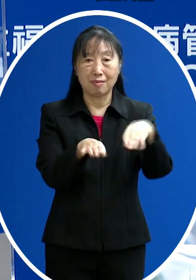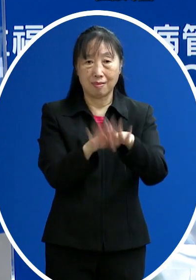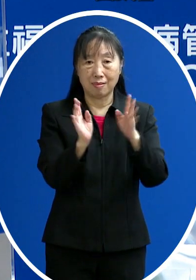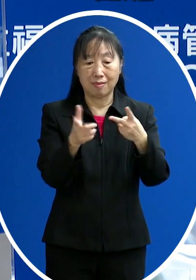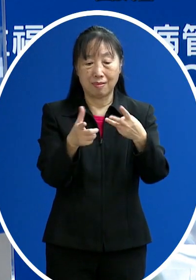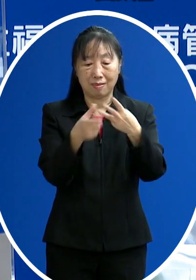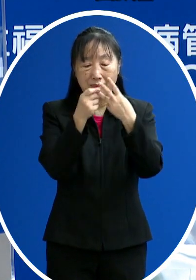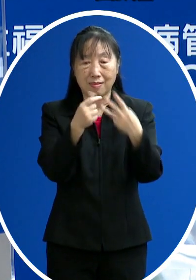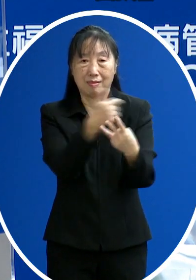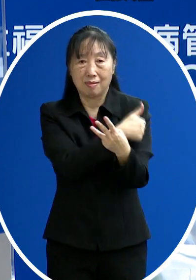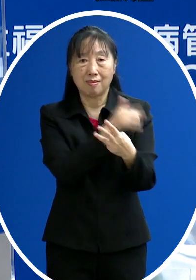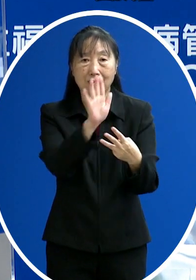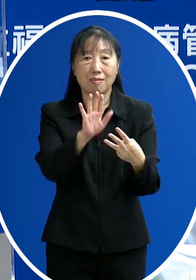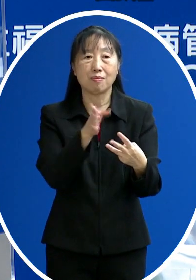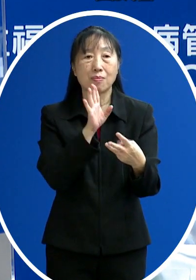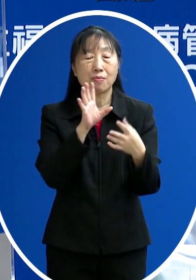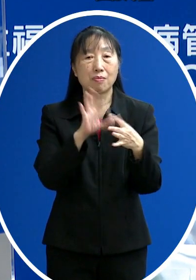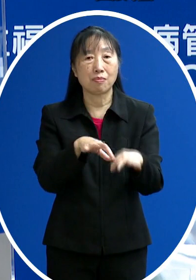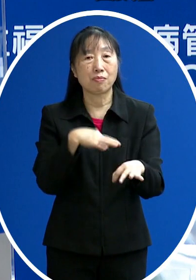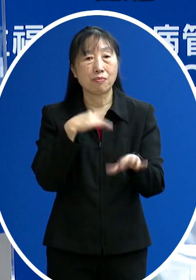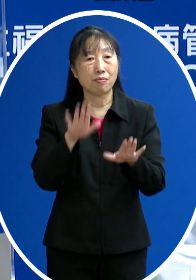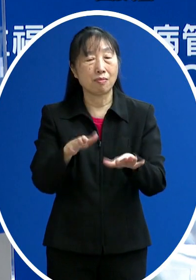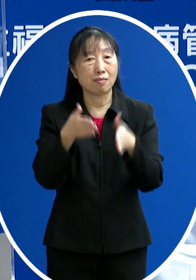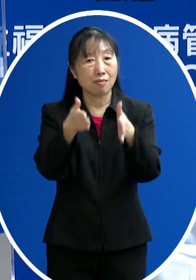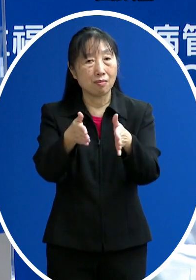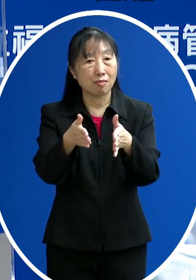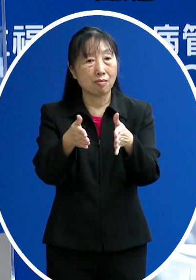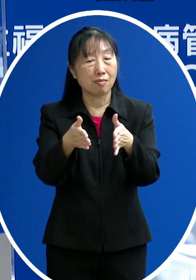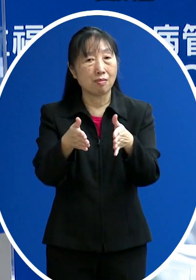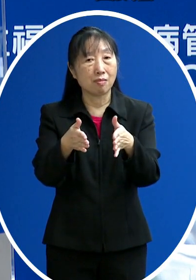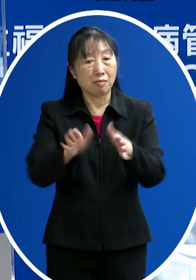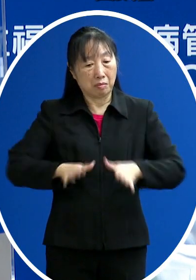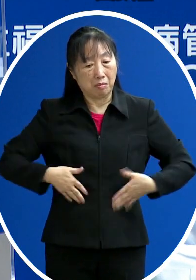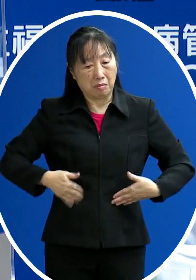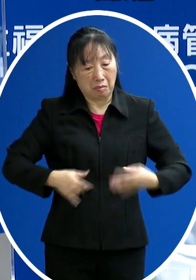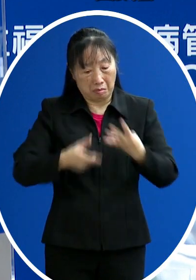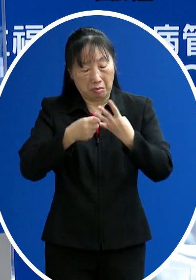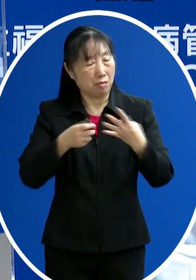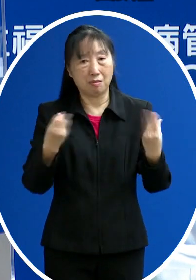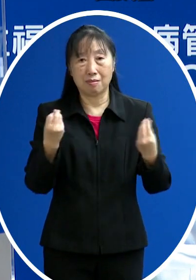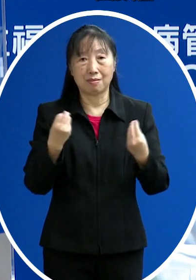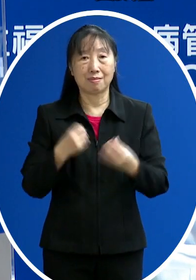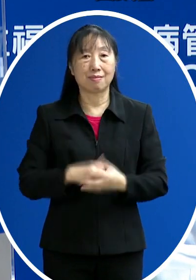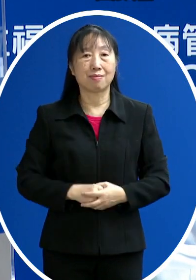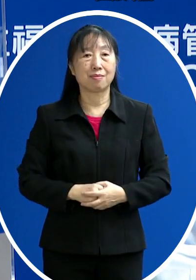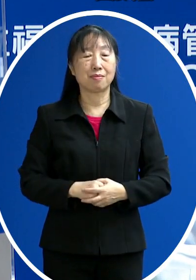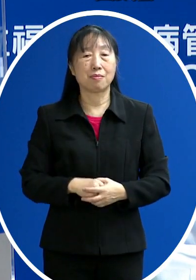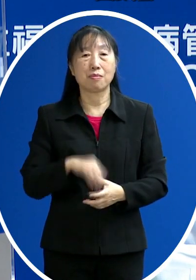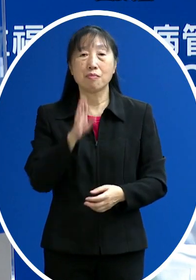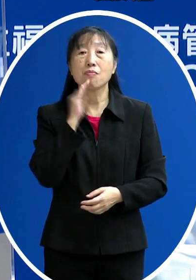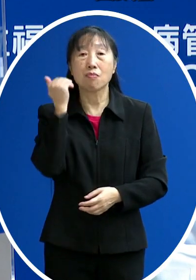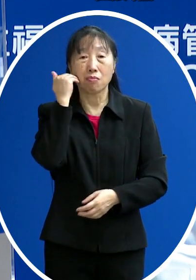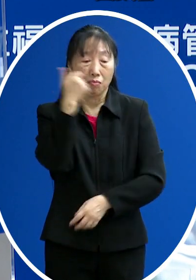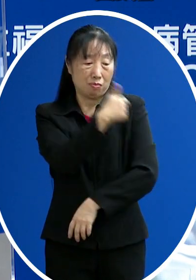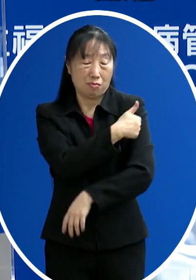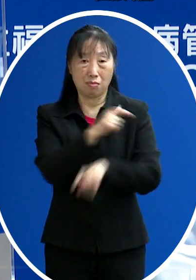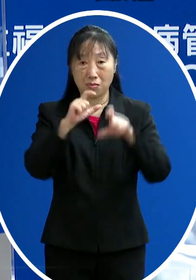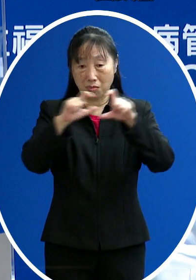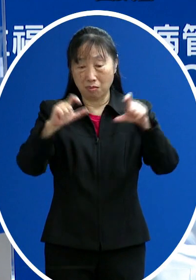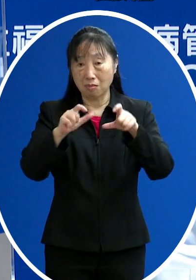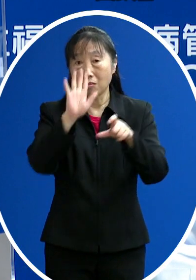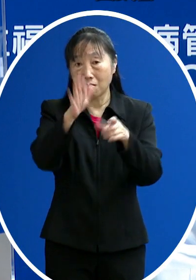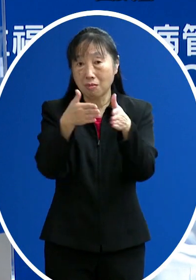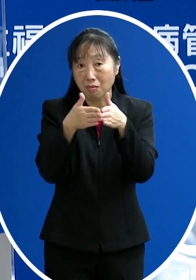始，所以我们并没有那样的一个急迫性。好，那但是呢，疫苗如果真的有这样的需